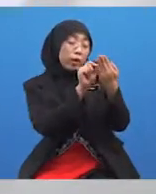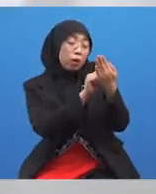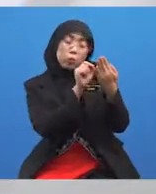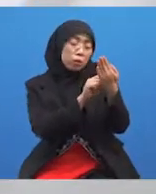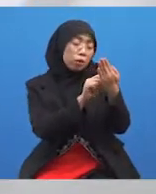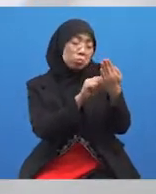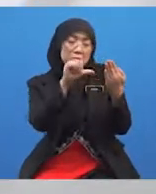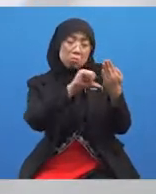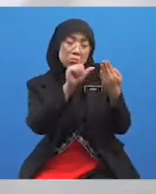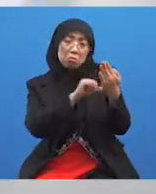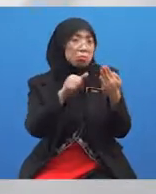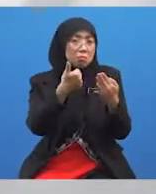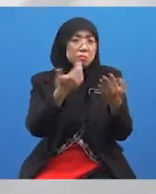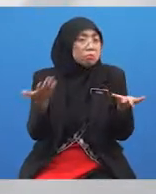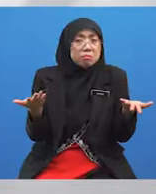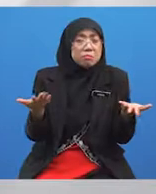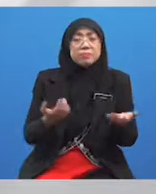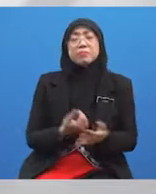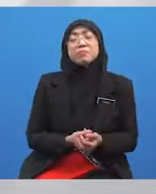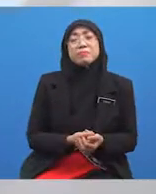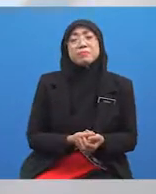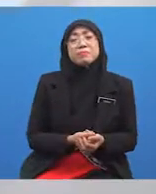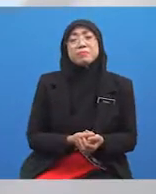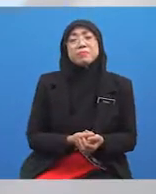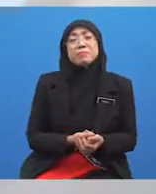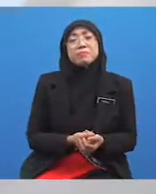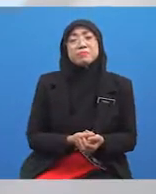dan keburukan membeli telefon tersebut.